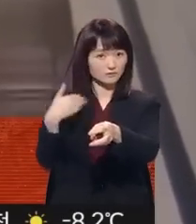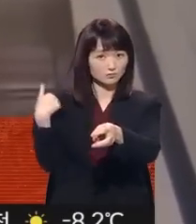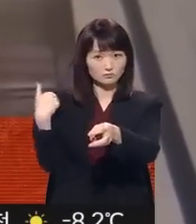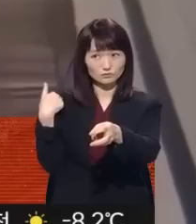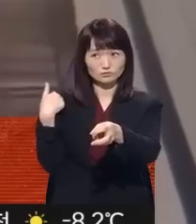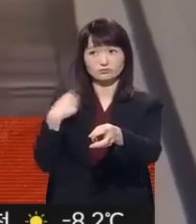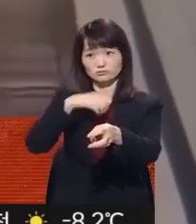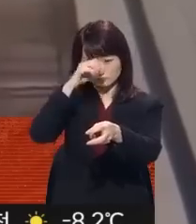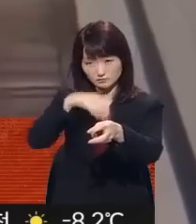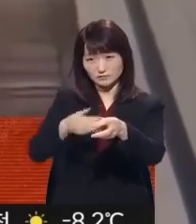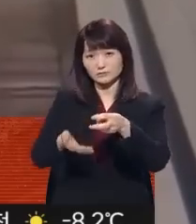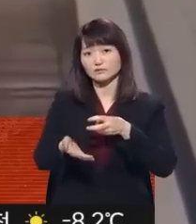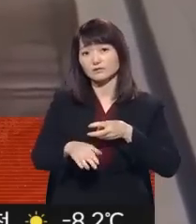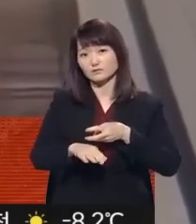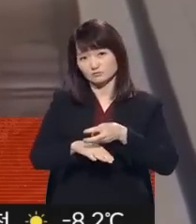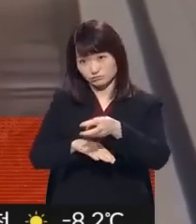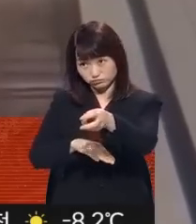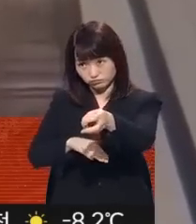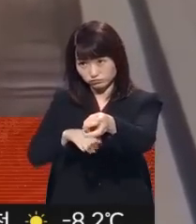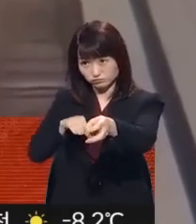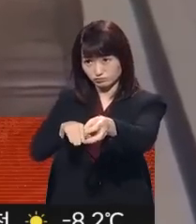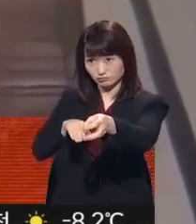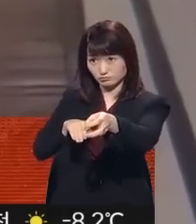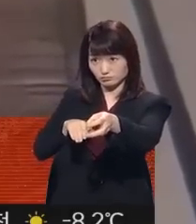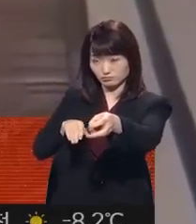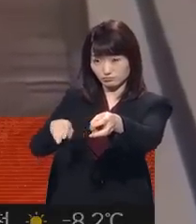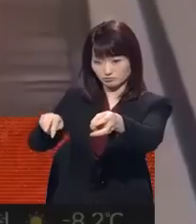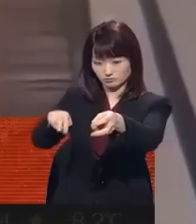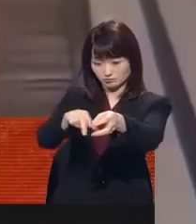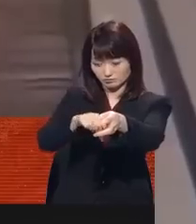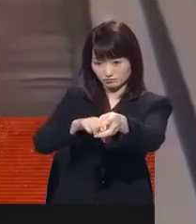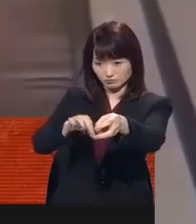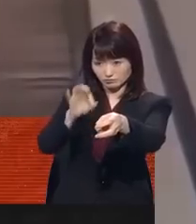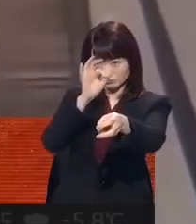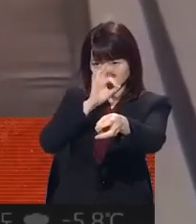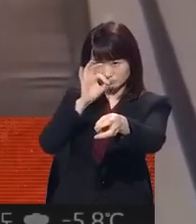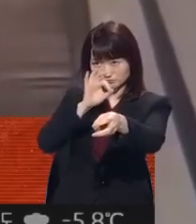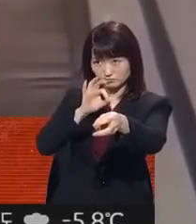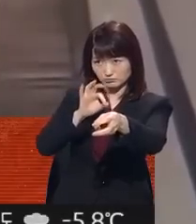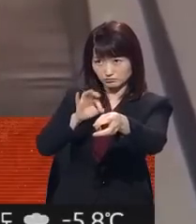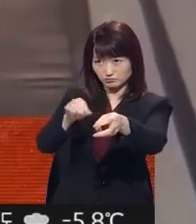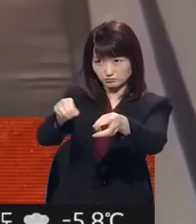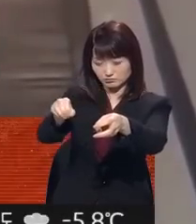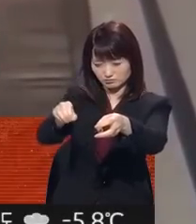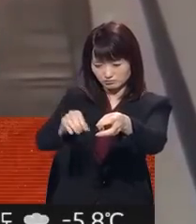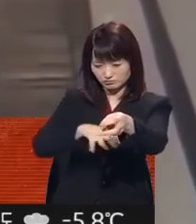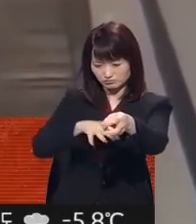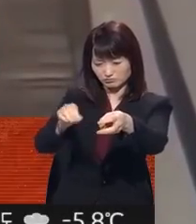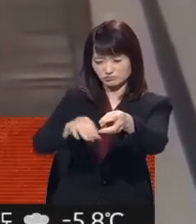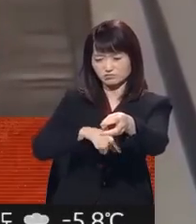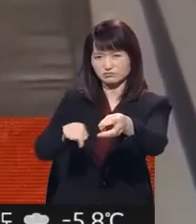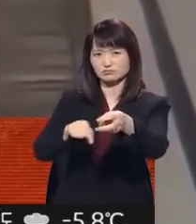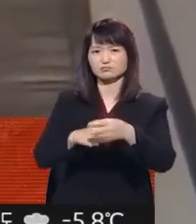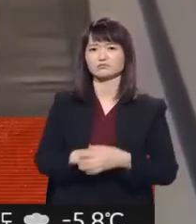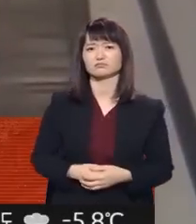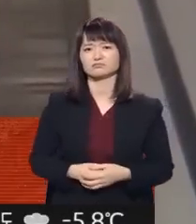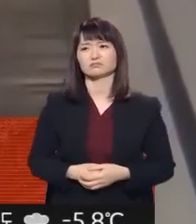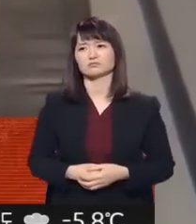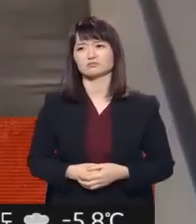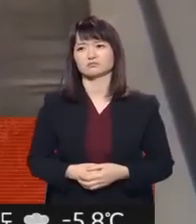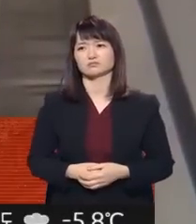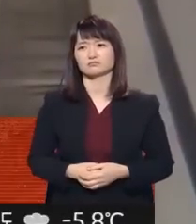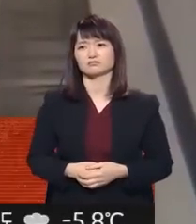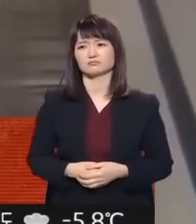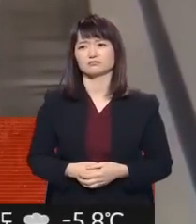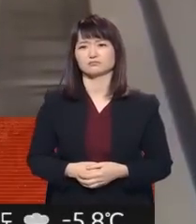못했는지 달리는 트럭에선 또 다른 돼지들까지도 계속해서 와르르 와르르 떨어지는 모습입니다이 달리던 차들은